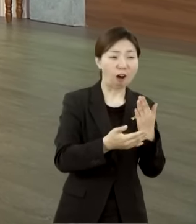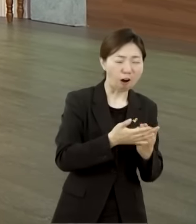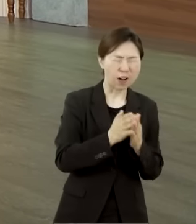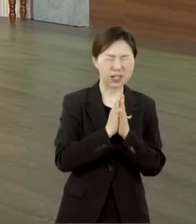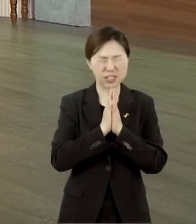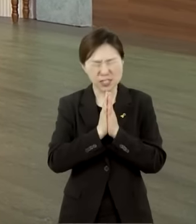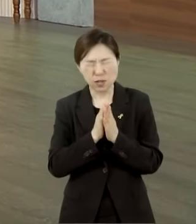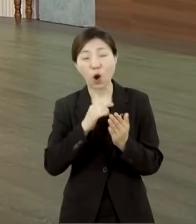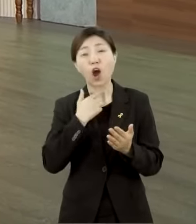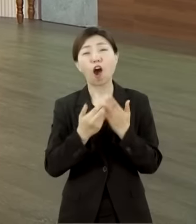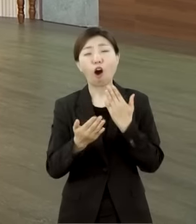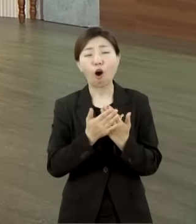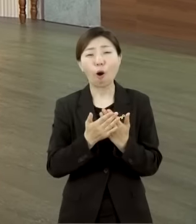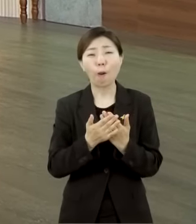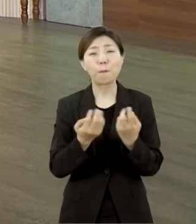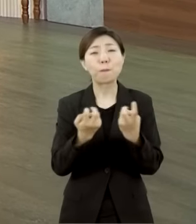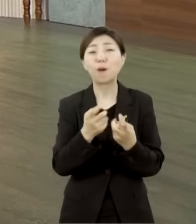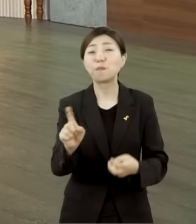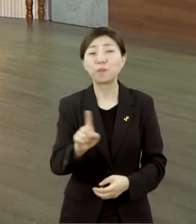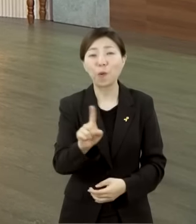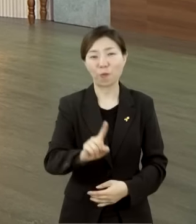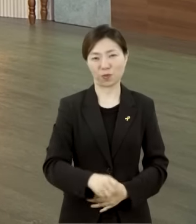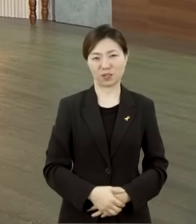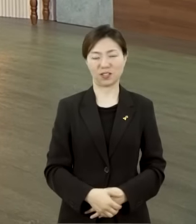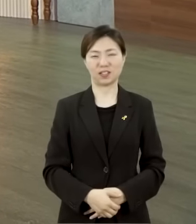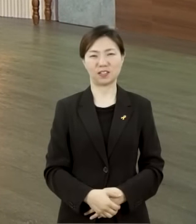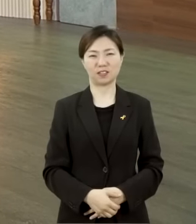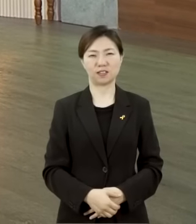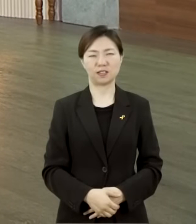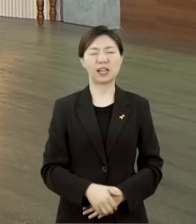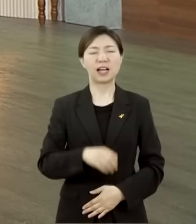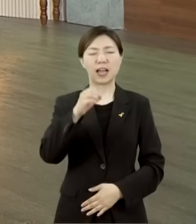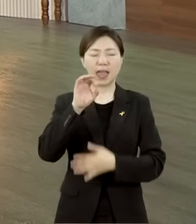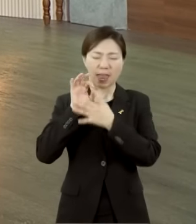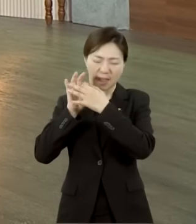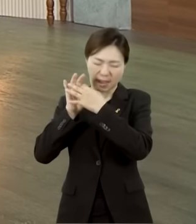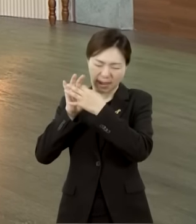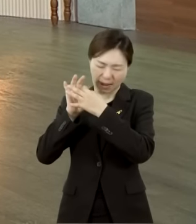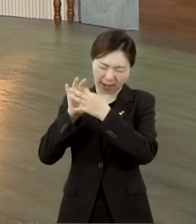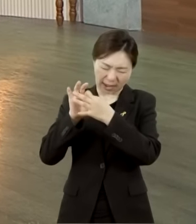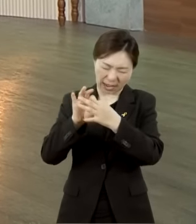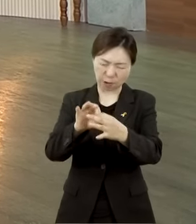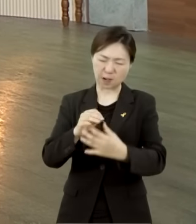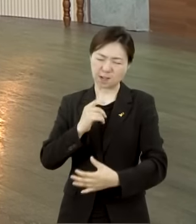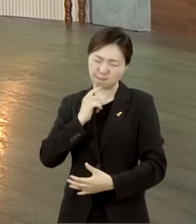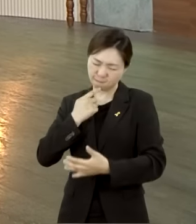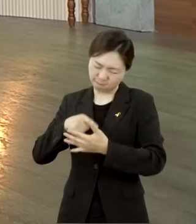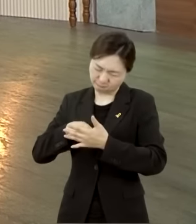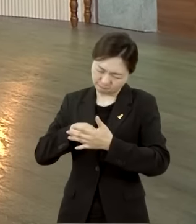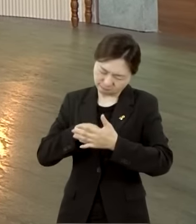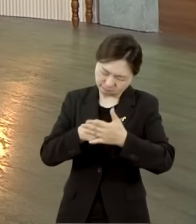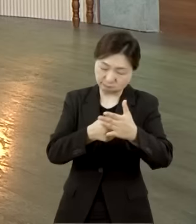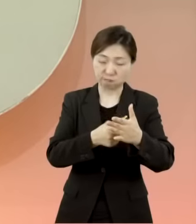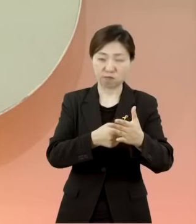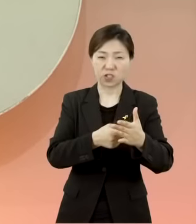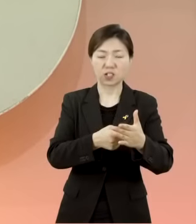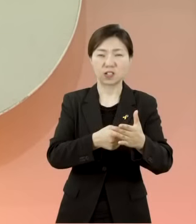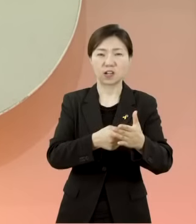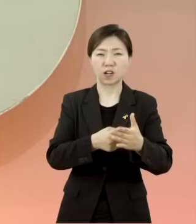그냥 그저 묵묵히 불보살님을 믿고 의지하고